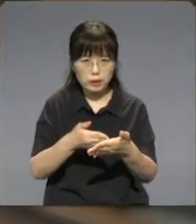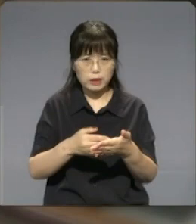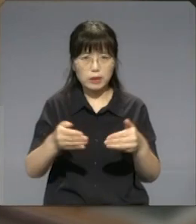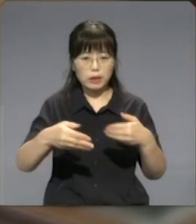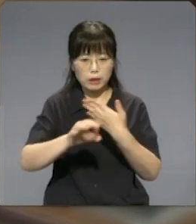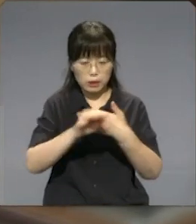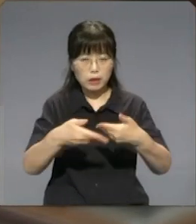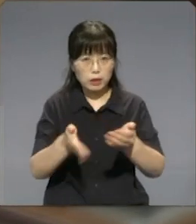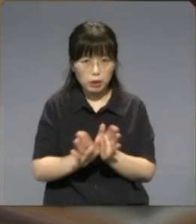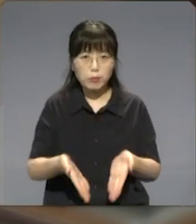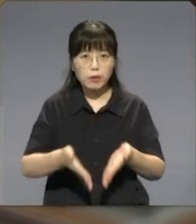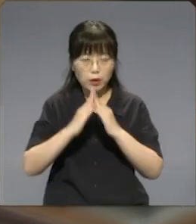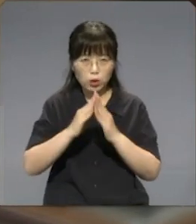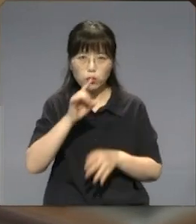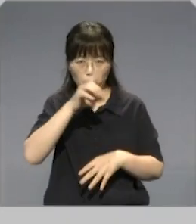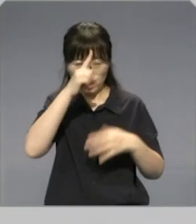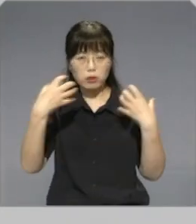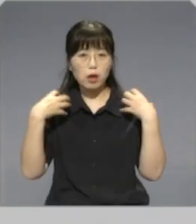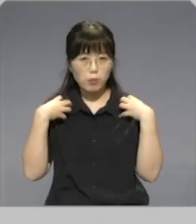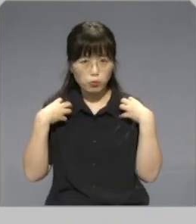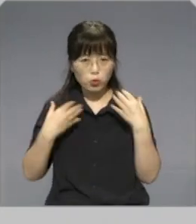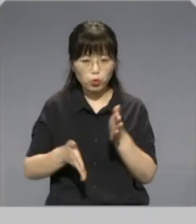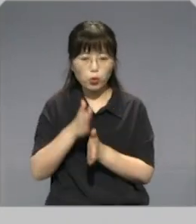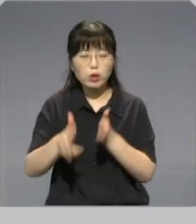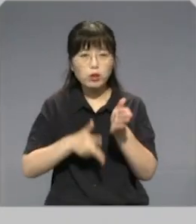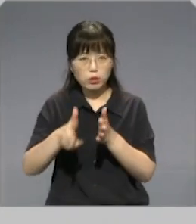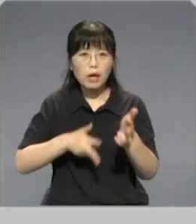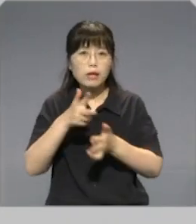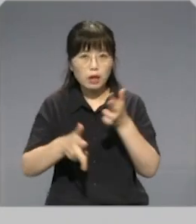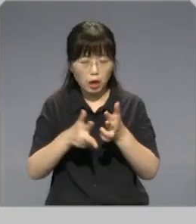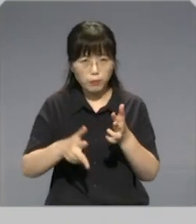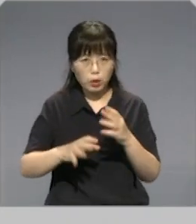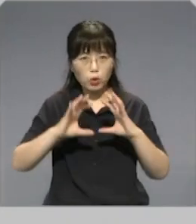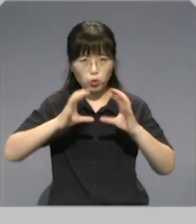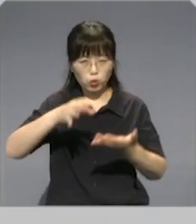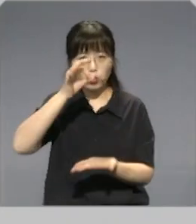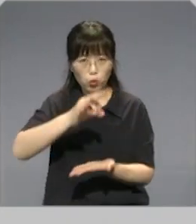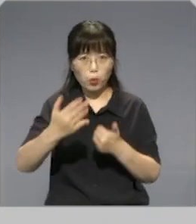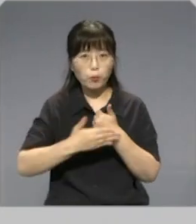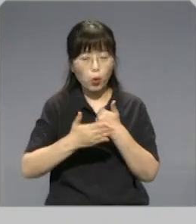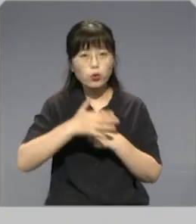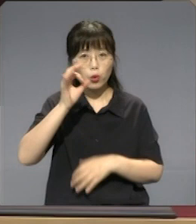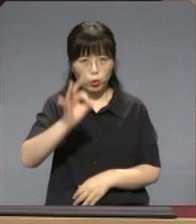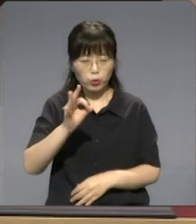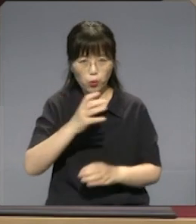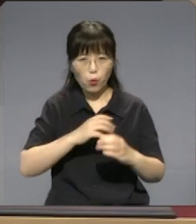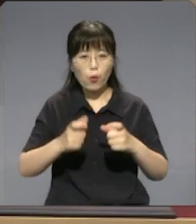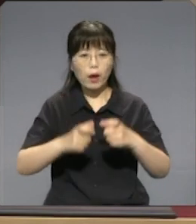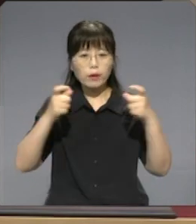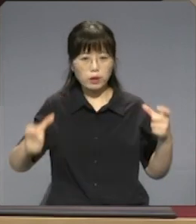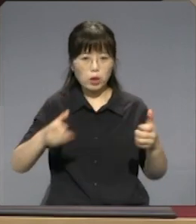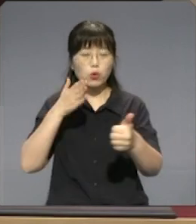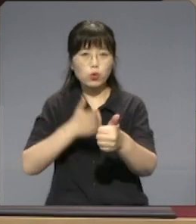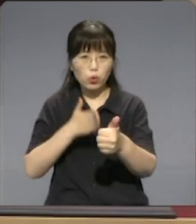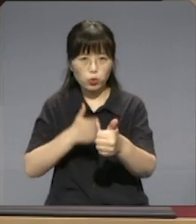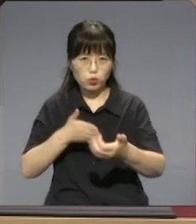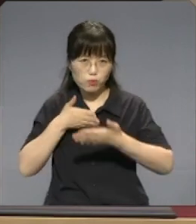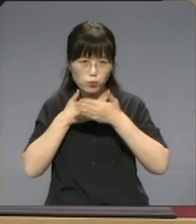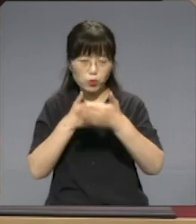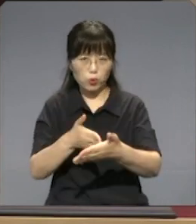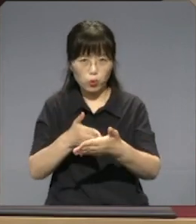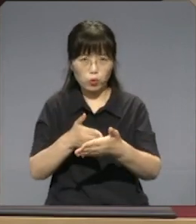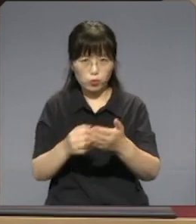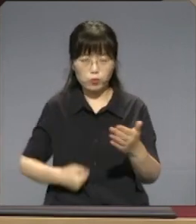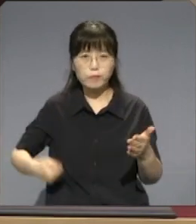TF팀 설치와 중앙정부에 도시철도 사업의 국고보조금 지원 확대를 요청하는 촉구